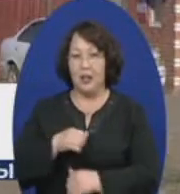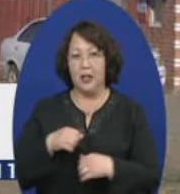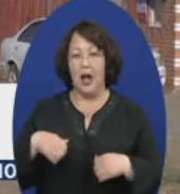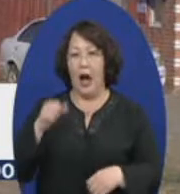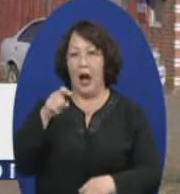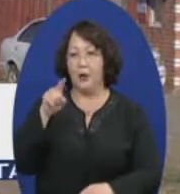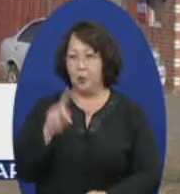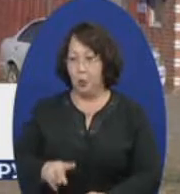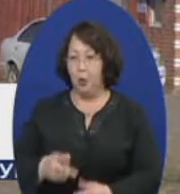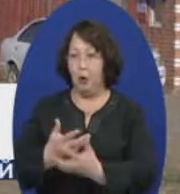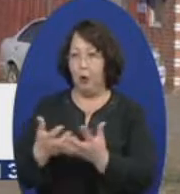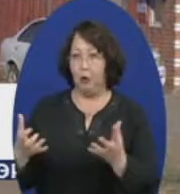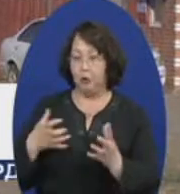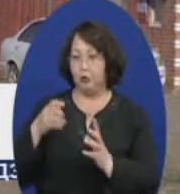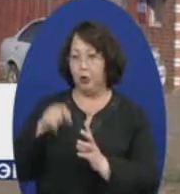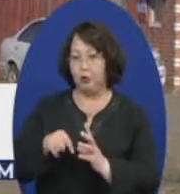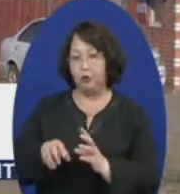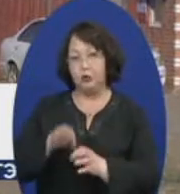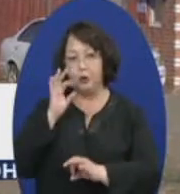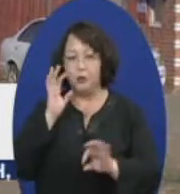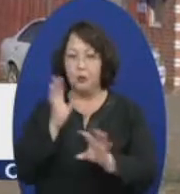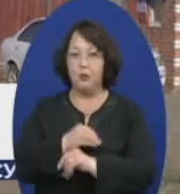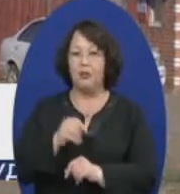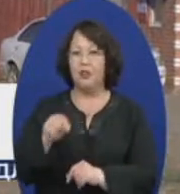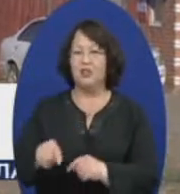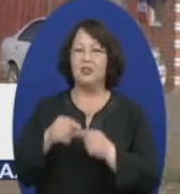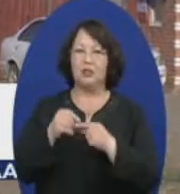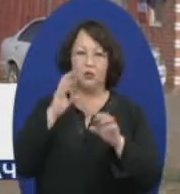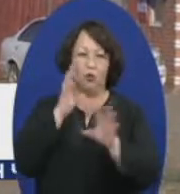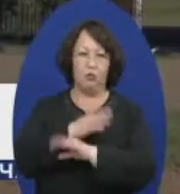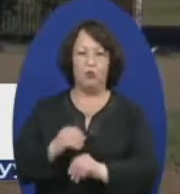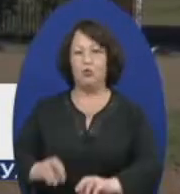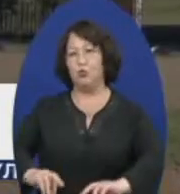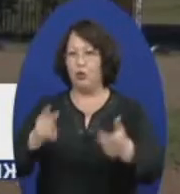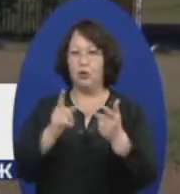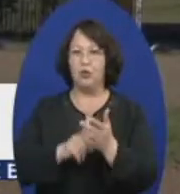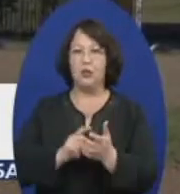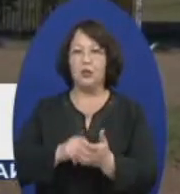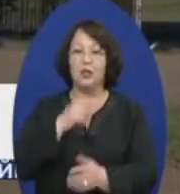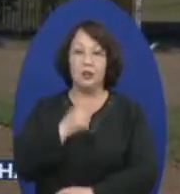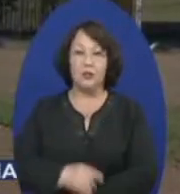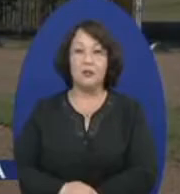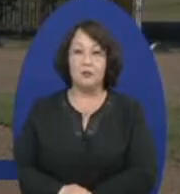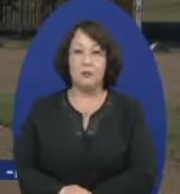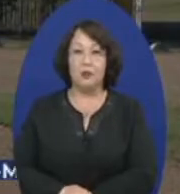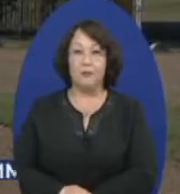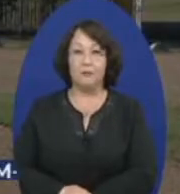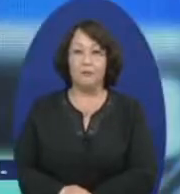сонгогддог учраас энэ зарчмыг халах нь зөвөө гэсэн байр суурийг нэг биш хүн хэлж байлаа.